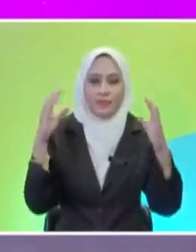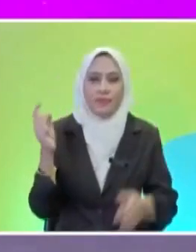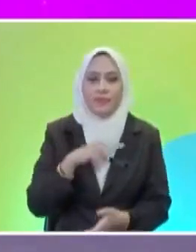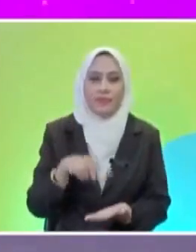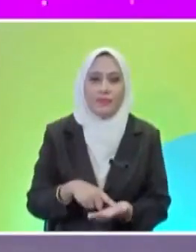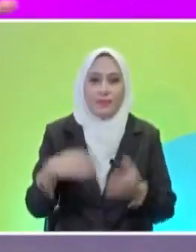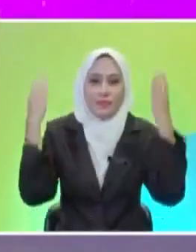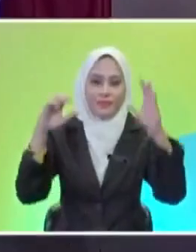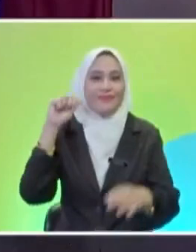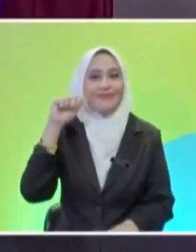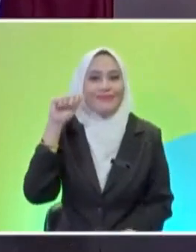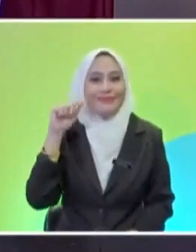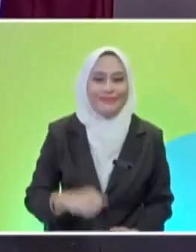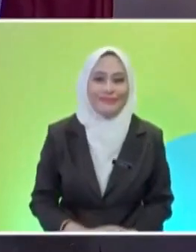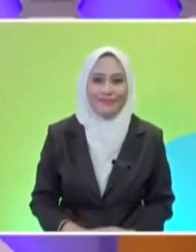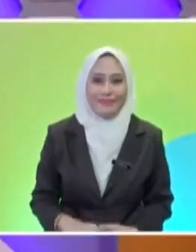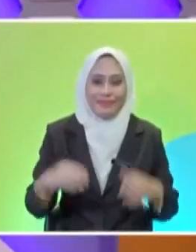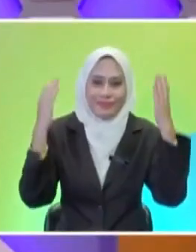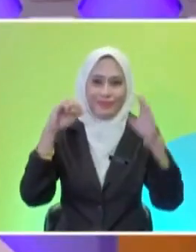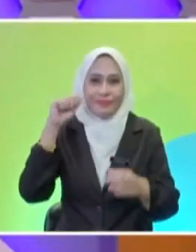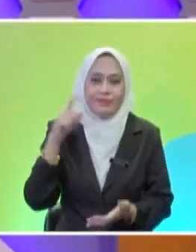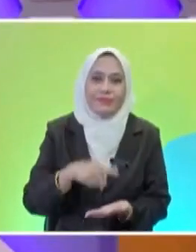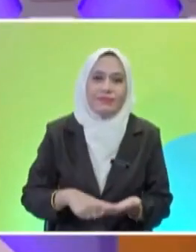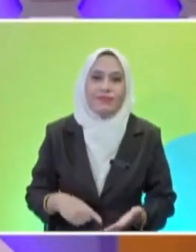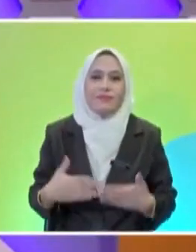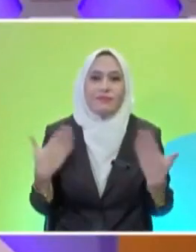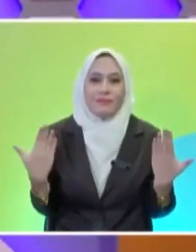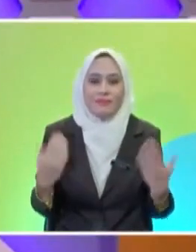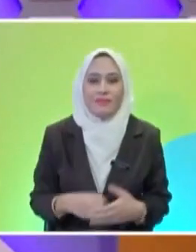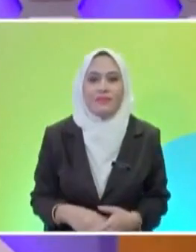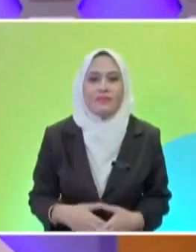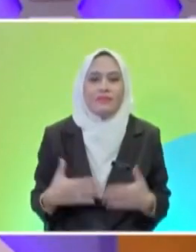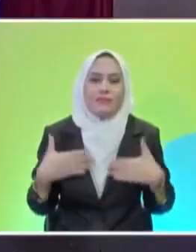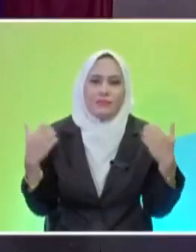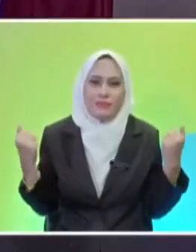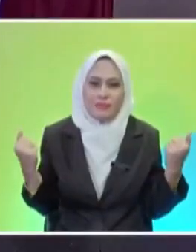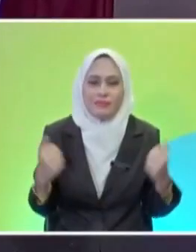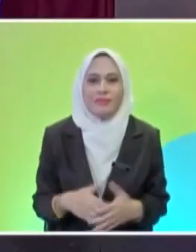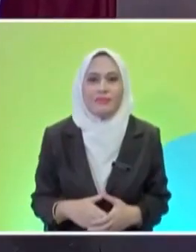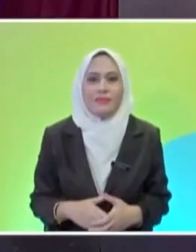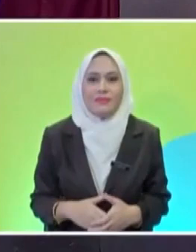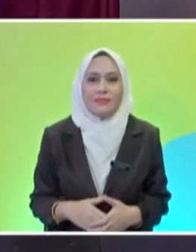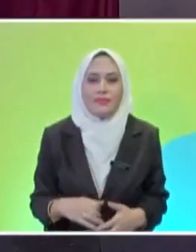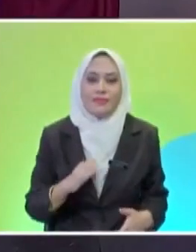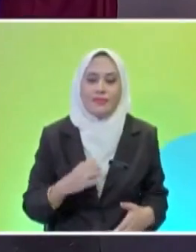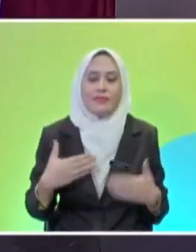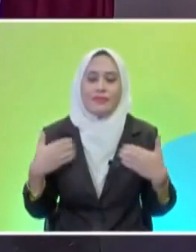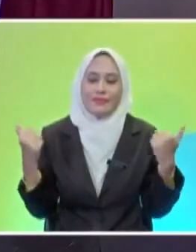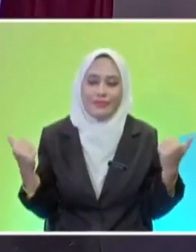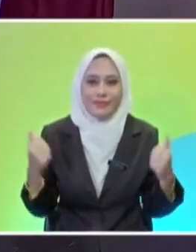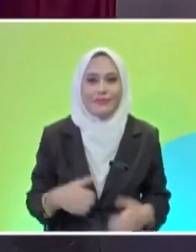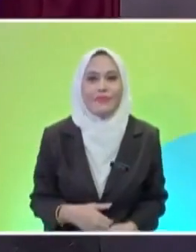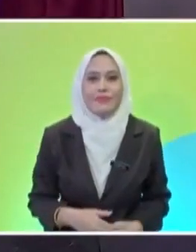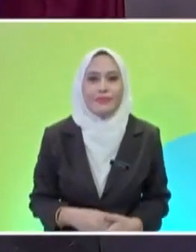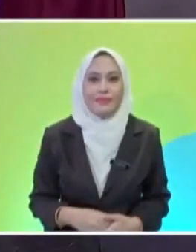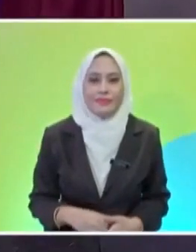Cikgu Aisyah. Cikgu Aisyah, apa khabar hari ini Cikgu Aisyah? Sihat Alhamdulillah. Hanif, Hanif sihat? Saya pun sihat juga Cikgu